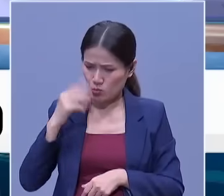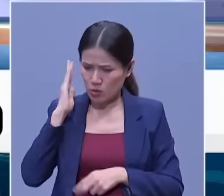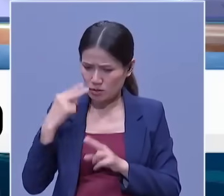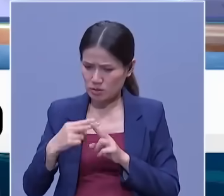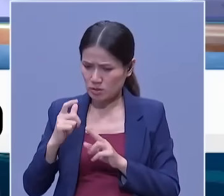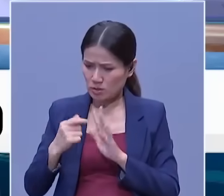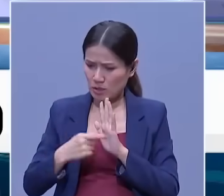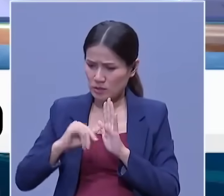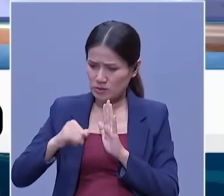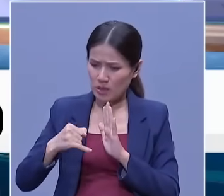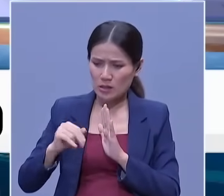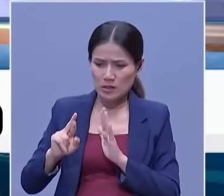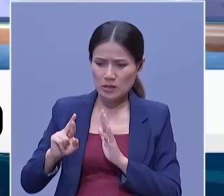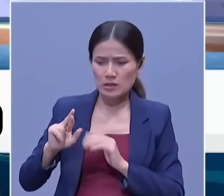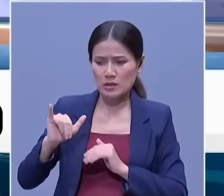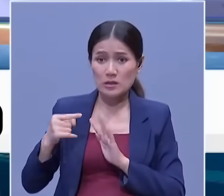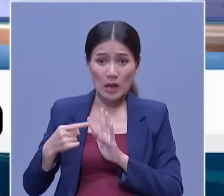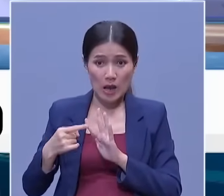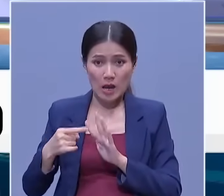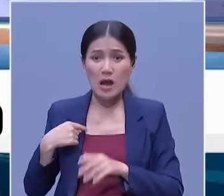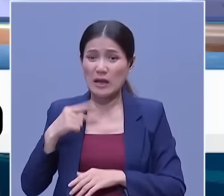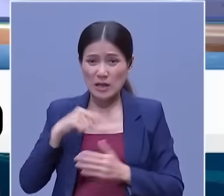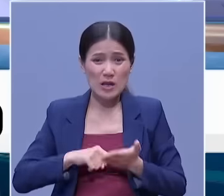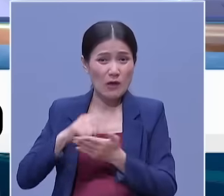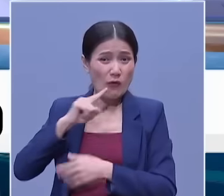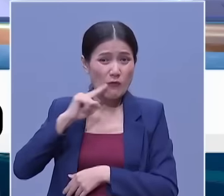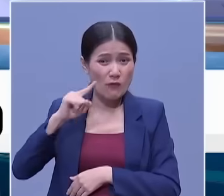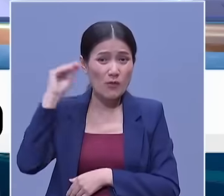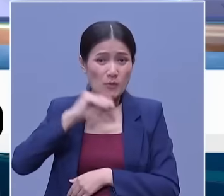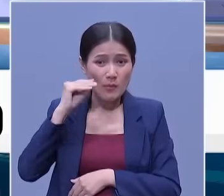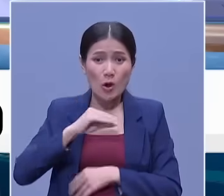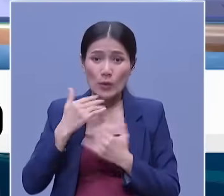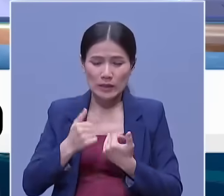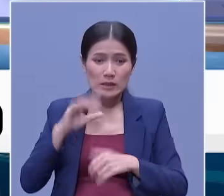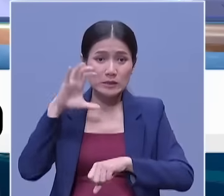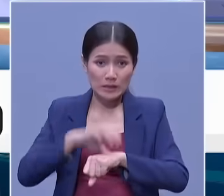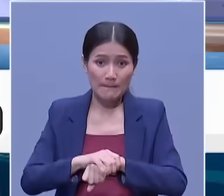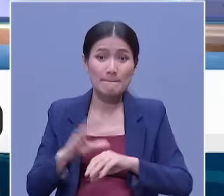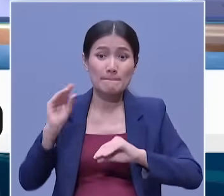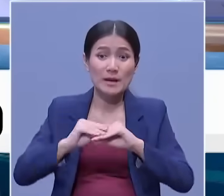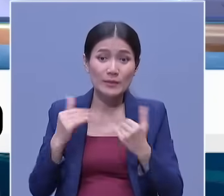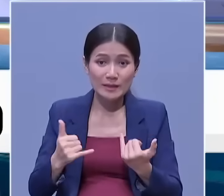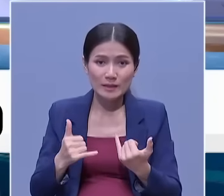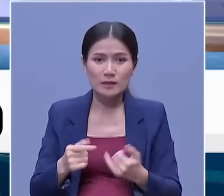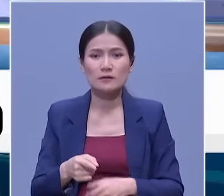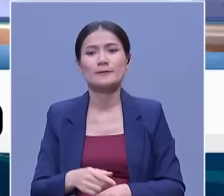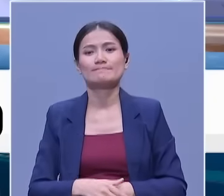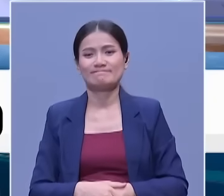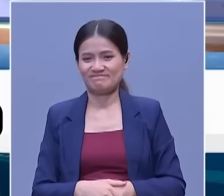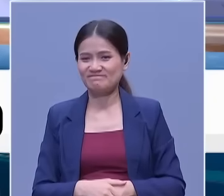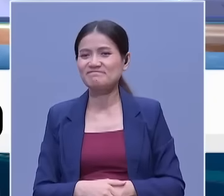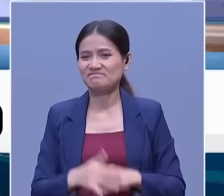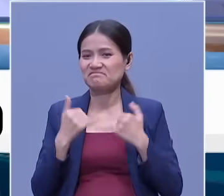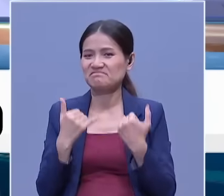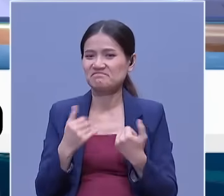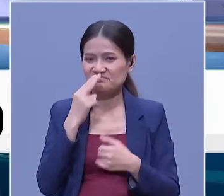ายเดือนแล้วนะคะ แล้วคุณอัจฉริยะบอกเลยว่าการจับเพิ่มเติมครั้งนี้มันเหมือนเป็นการเด็ดดอกไม้สะเทือนดวงดาวคำ